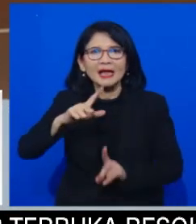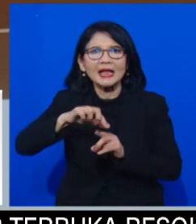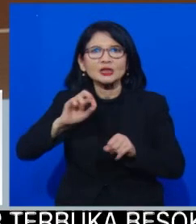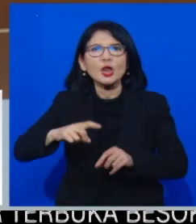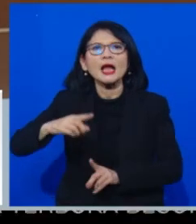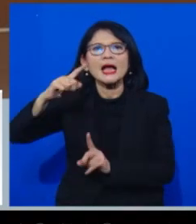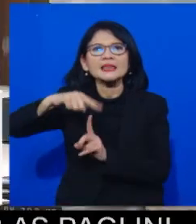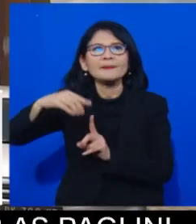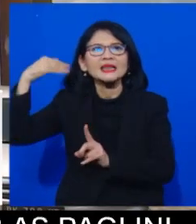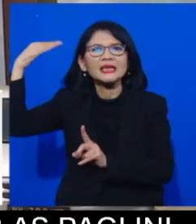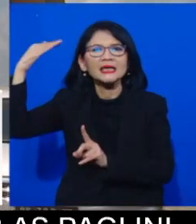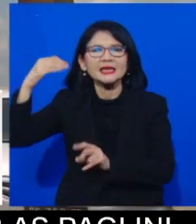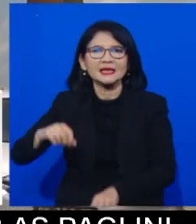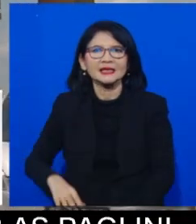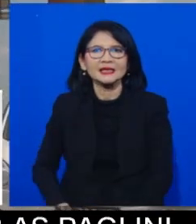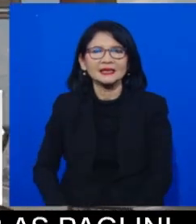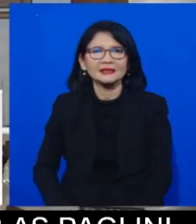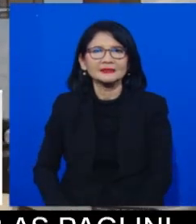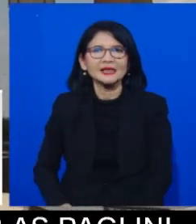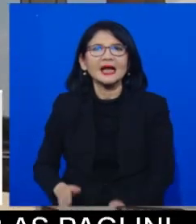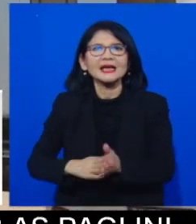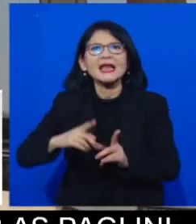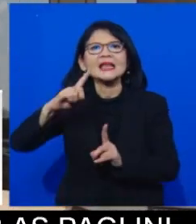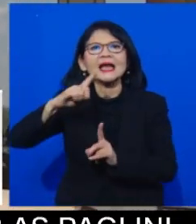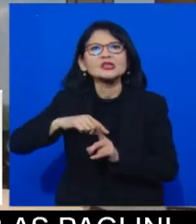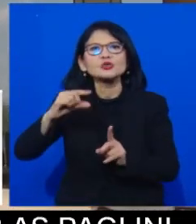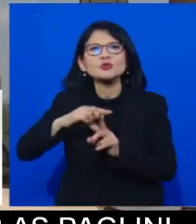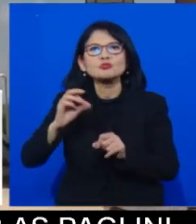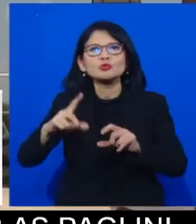Tebing Tinggi Indrapura dan Stabat Tanjung Pura